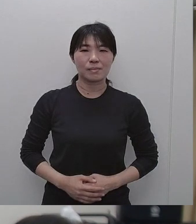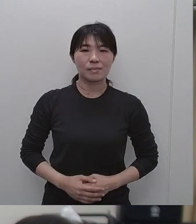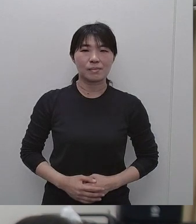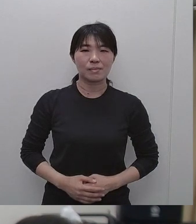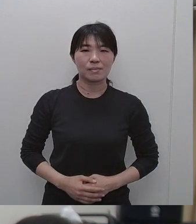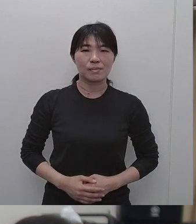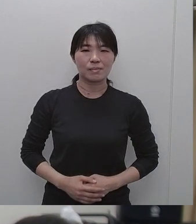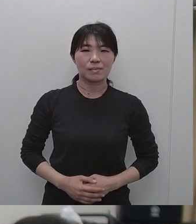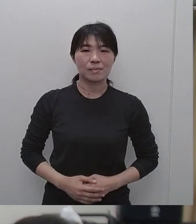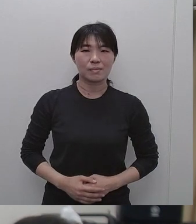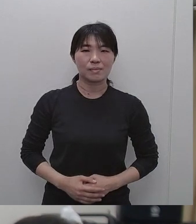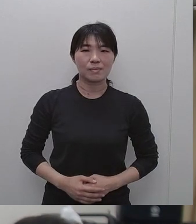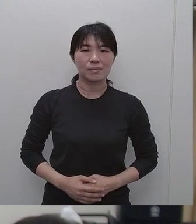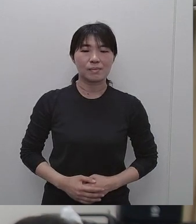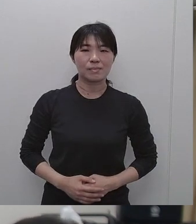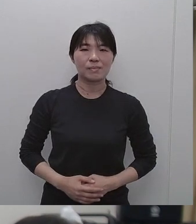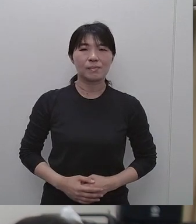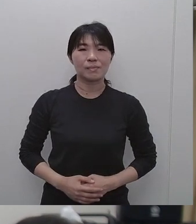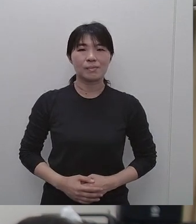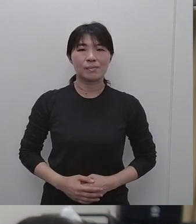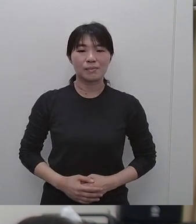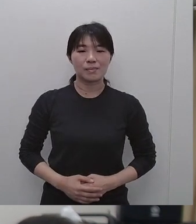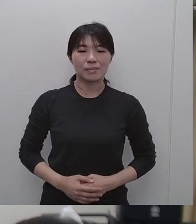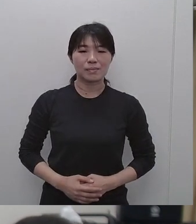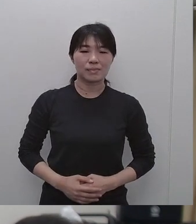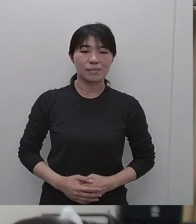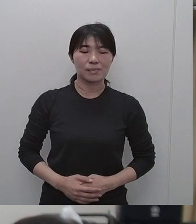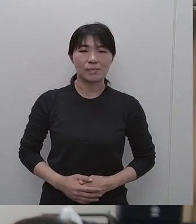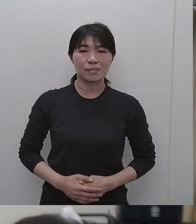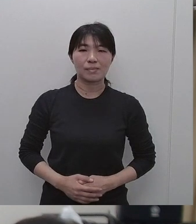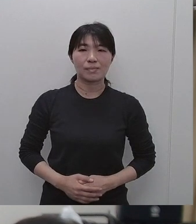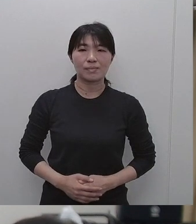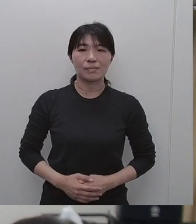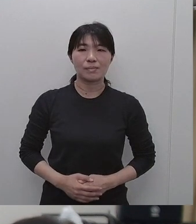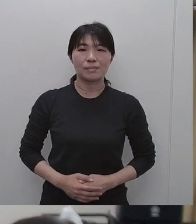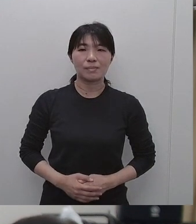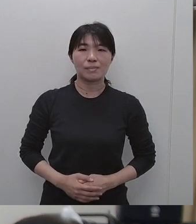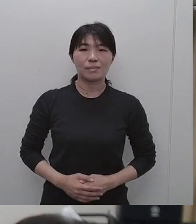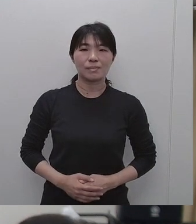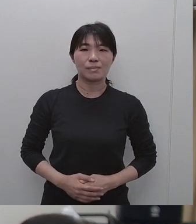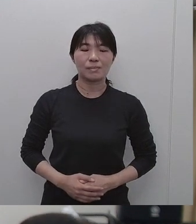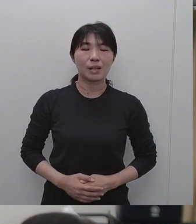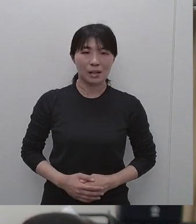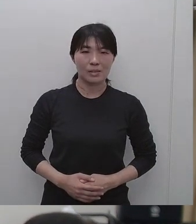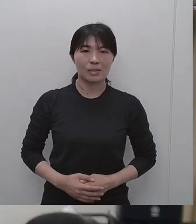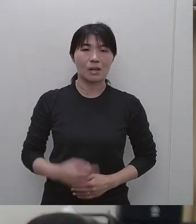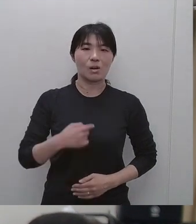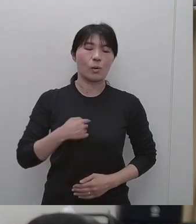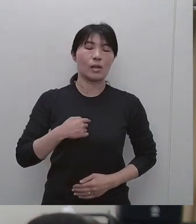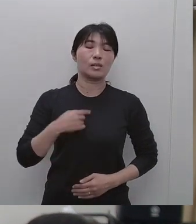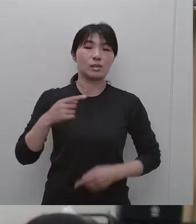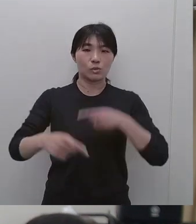皆さんも手話を学習されていかがですか？楽しいですか？ 自分たち